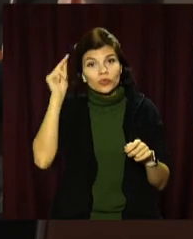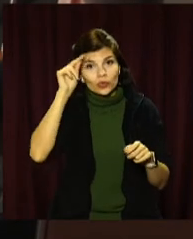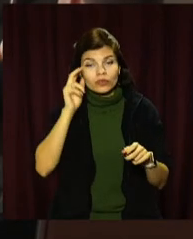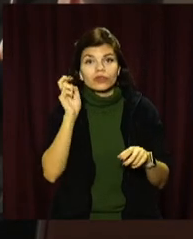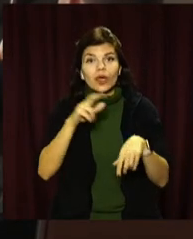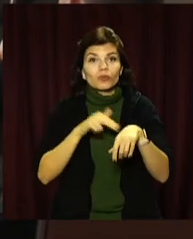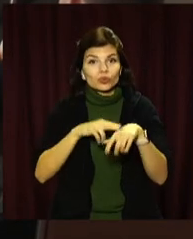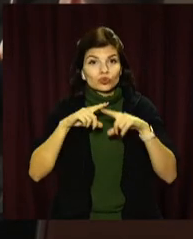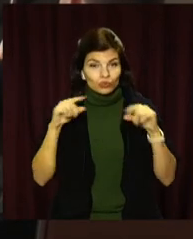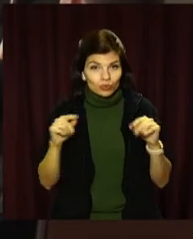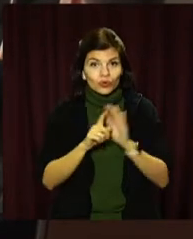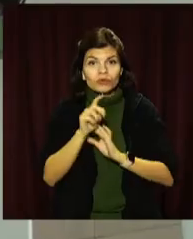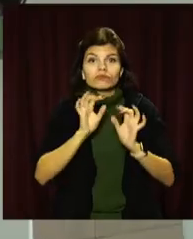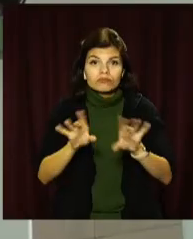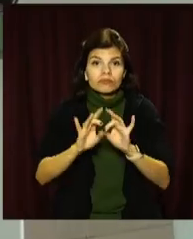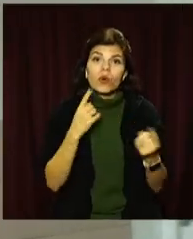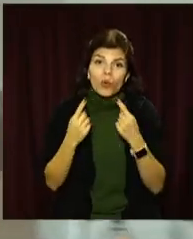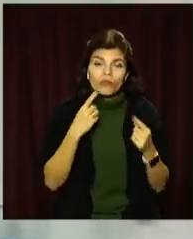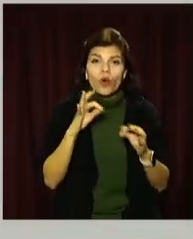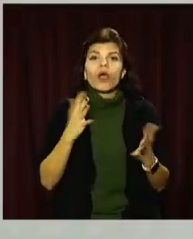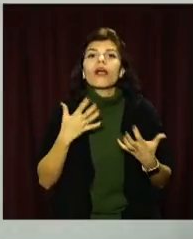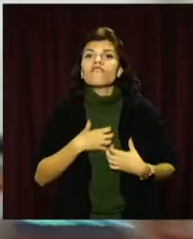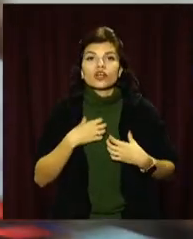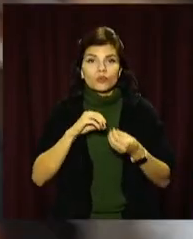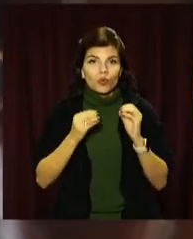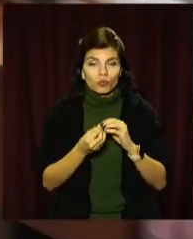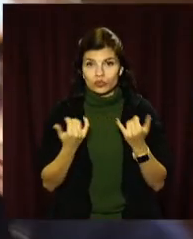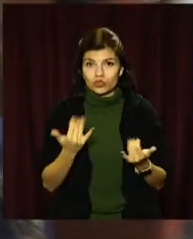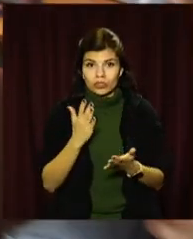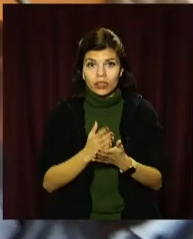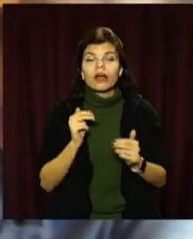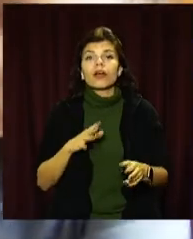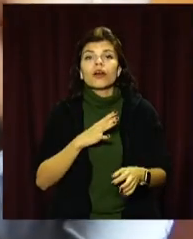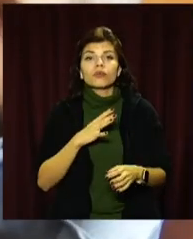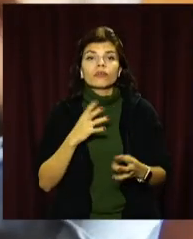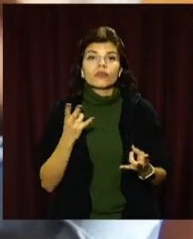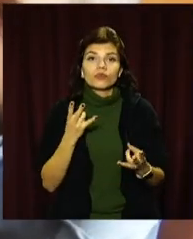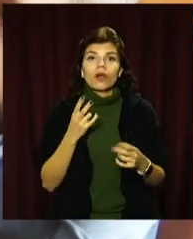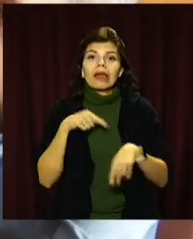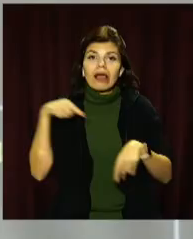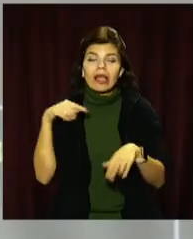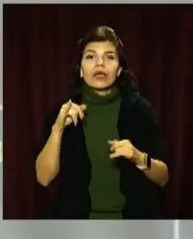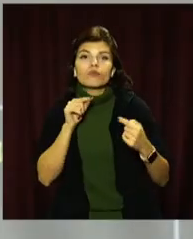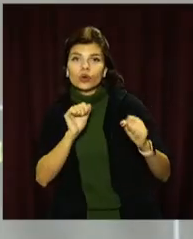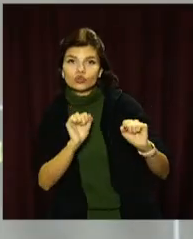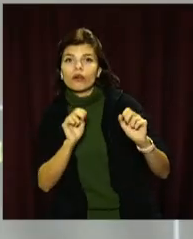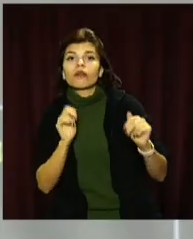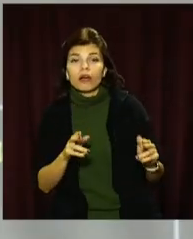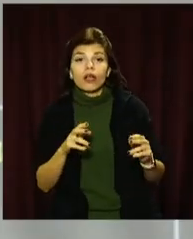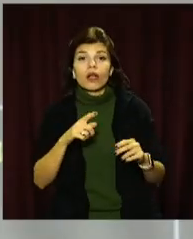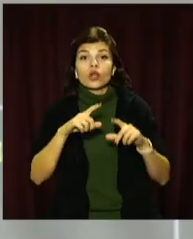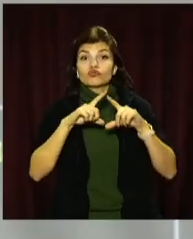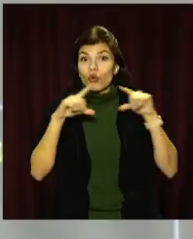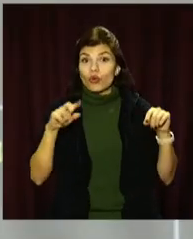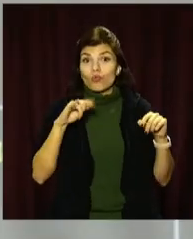прийшли шкільні офіцери і почали говорити з дітьми про актуальні проблеми суспільства. Як потрібно на них реагувати та протидіяти. Зокрема, і шкільному